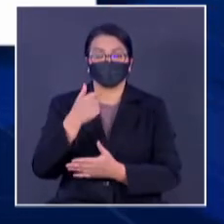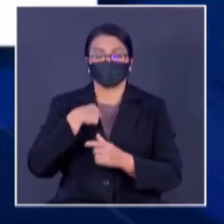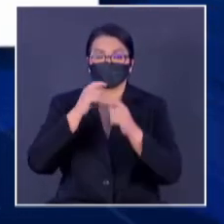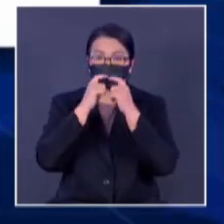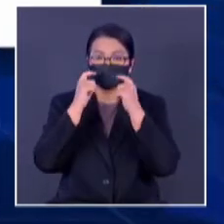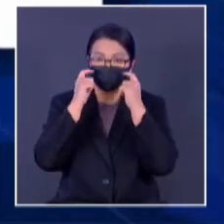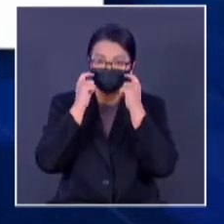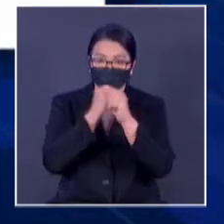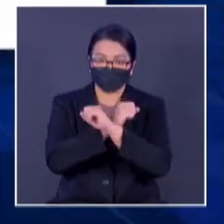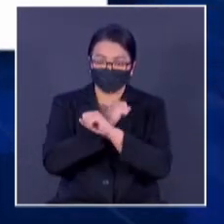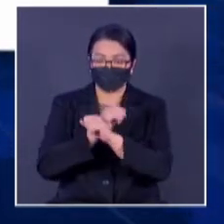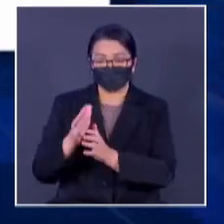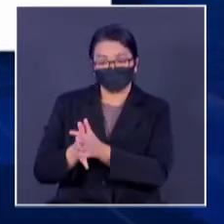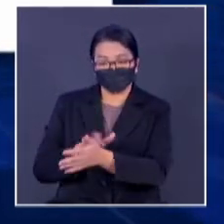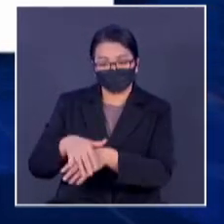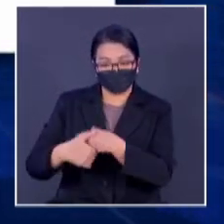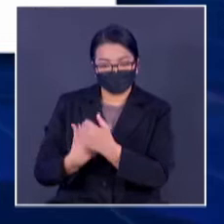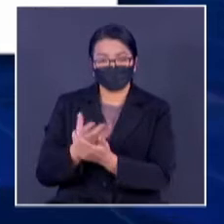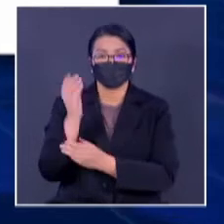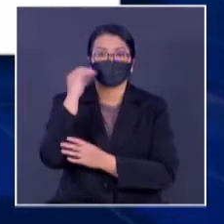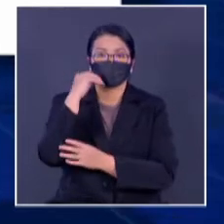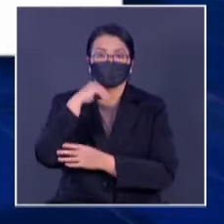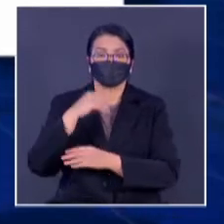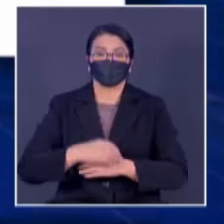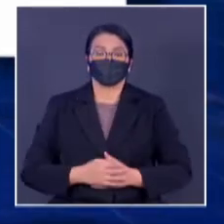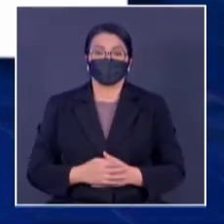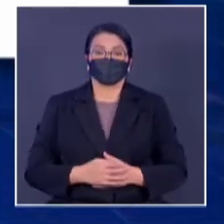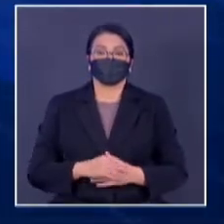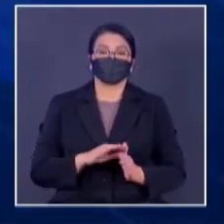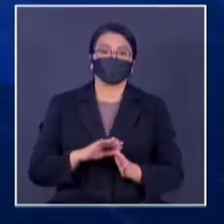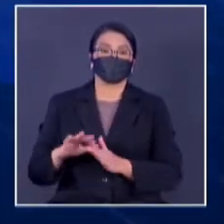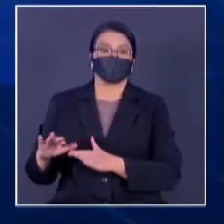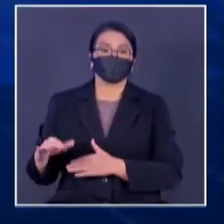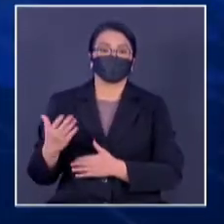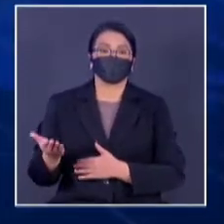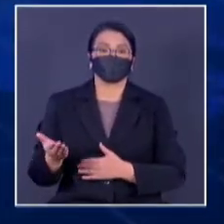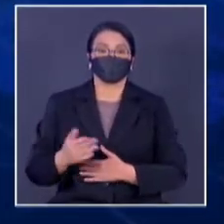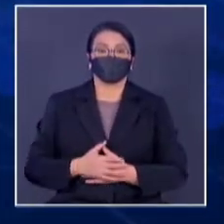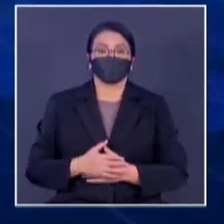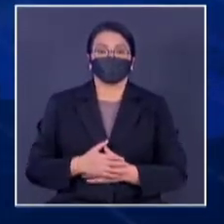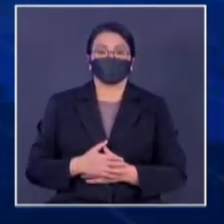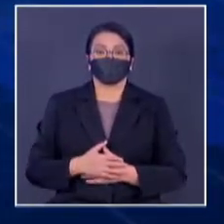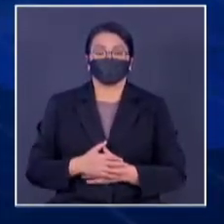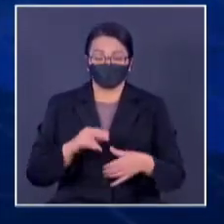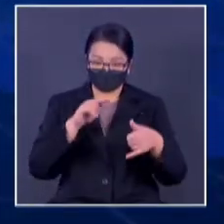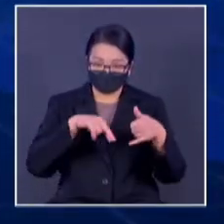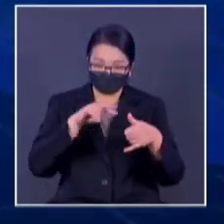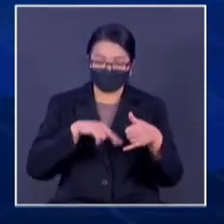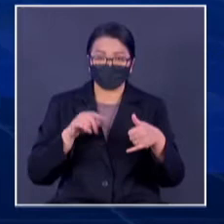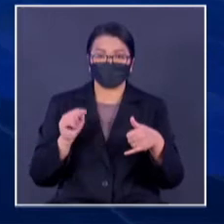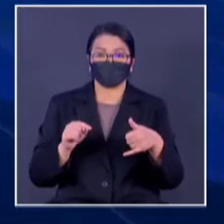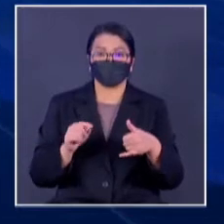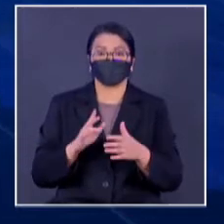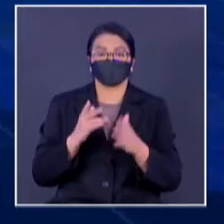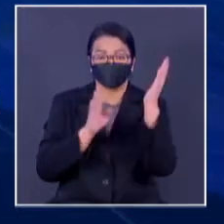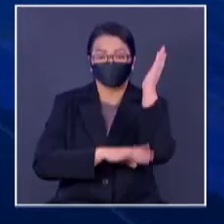ใส่หน้ากากอนามัยล้างมือบ่อยๆนะคะคุณผู้ชมไปต่อกันที่อีกคลิปวิดีโอหนึ่งค่ะกับบรรยากาศตรวจคัดกรองหาเชื้อโควิด-19ที่จังหวัดปั